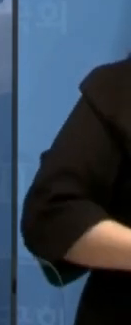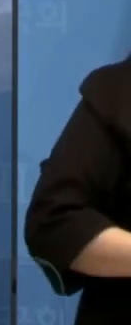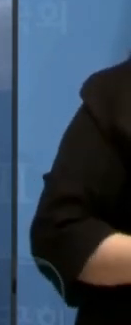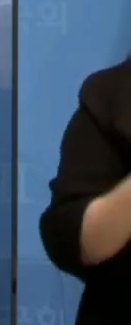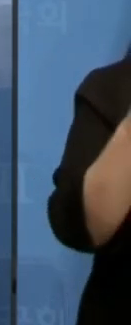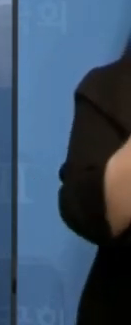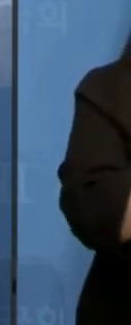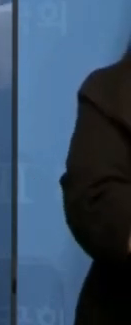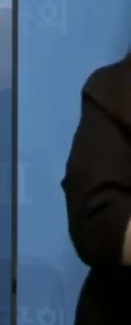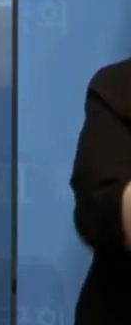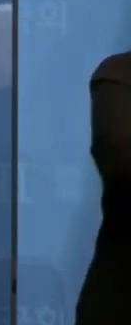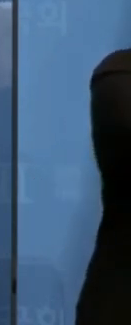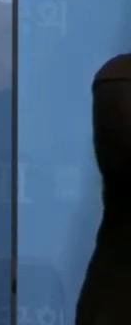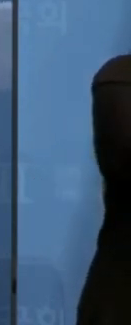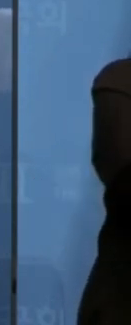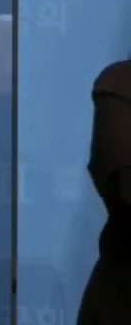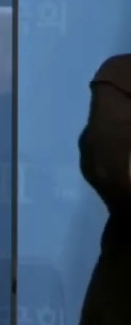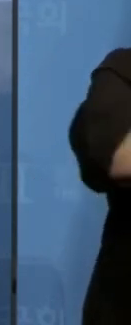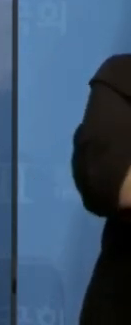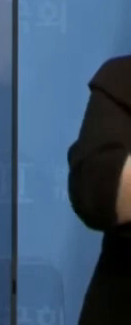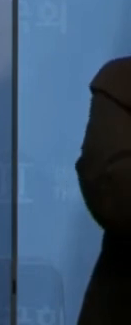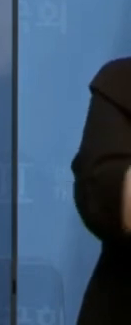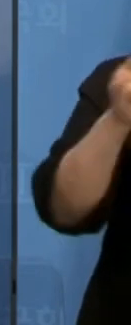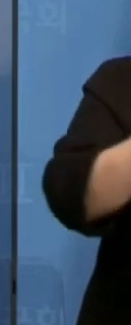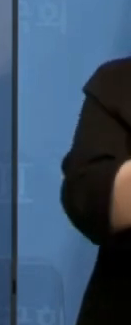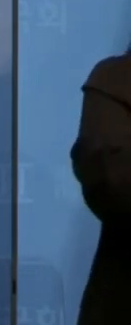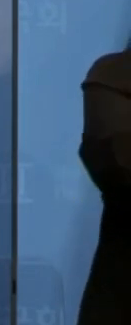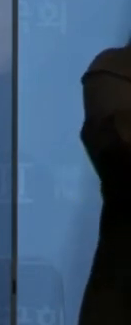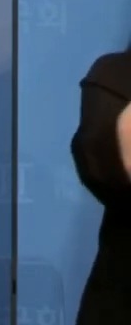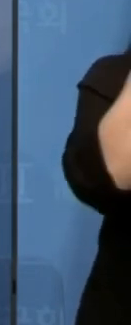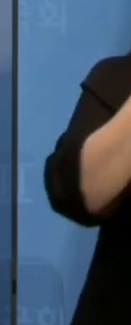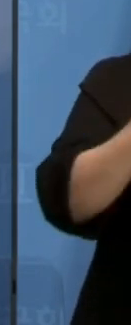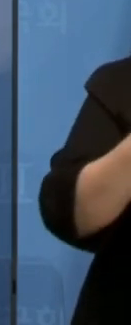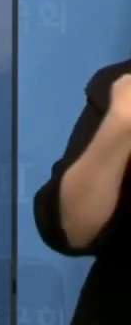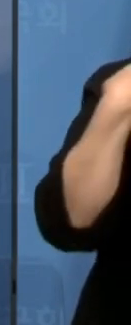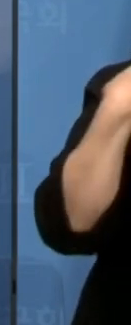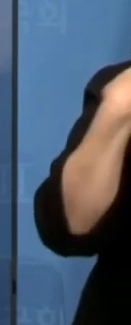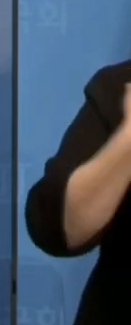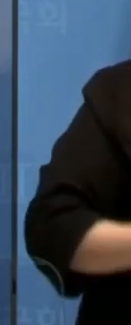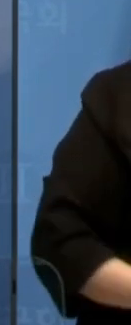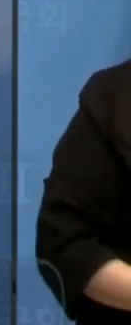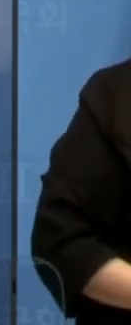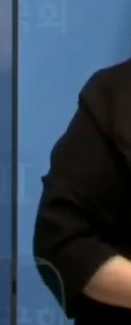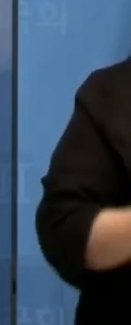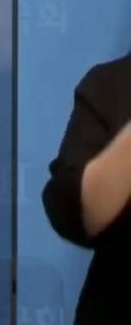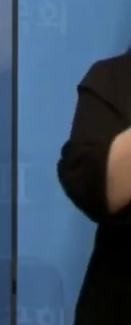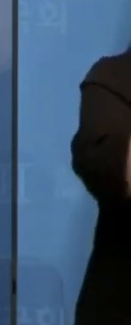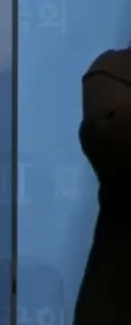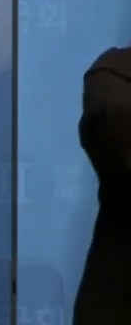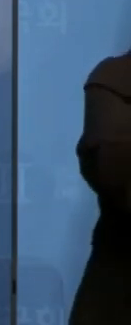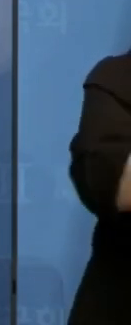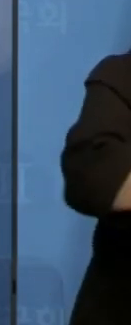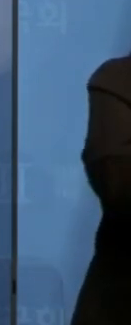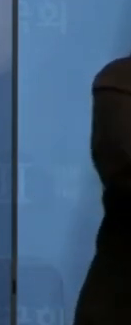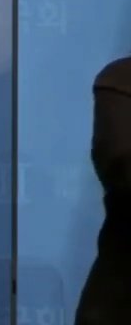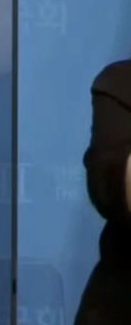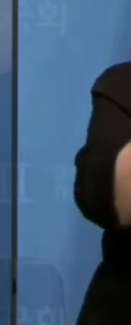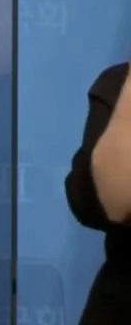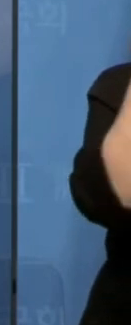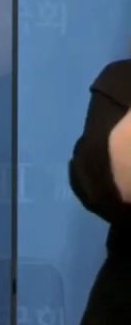다음으로 상장 시 발행자에 대한 정보 확인 의무를 둡니다. 가상자산 거래업자는 가상자산에